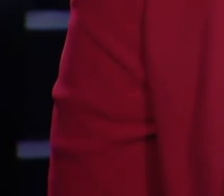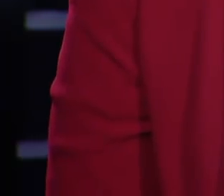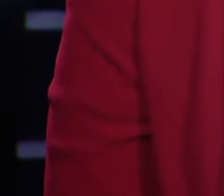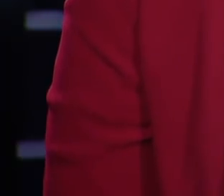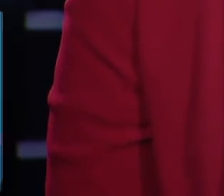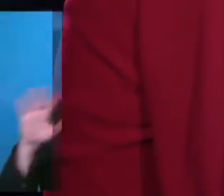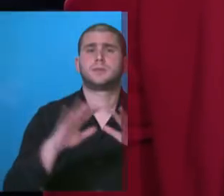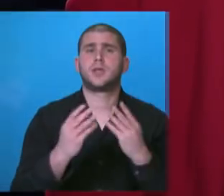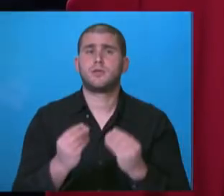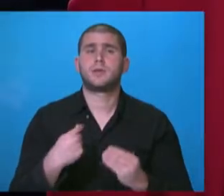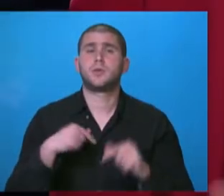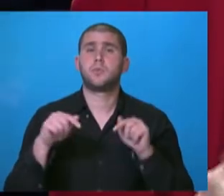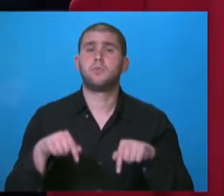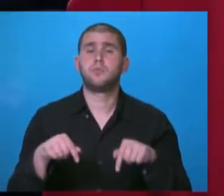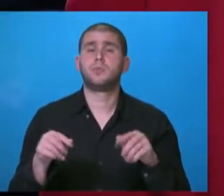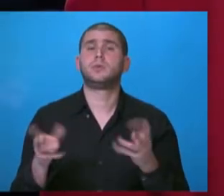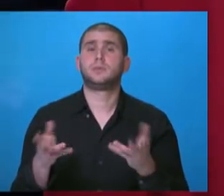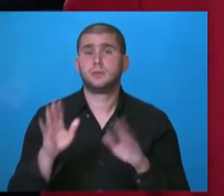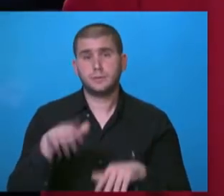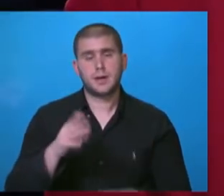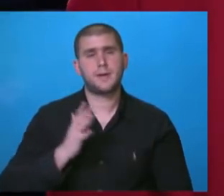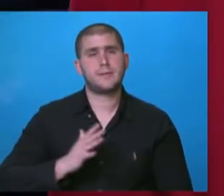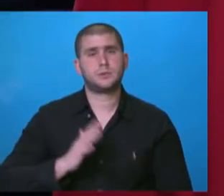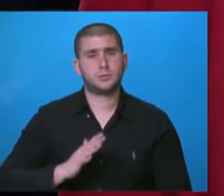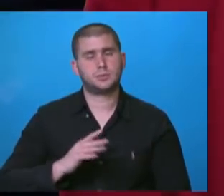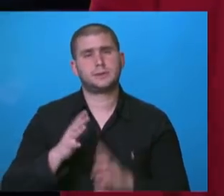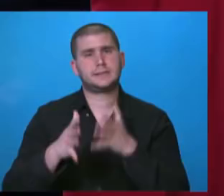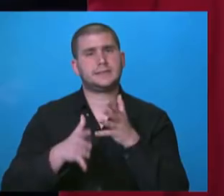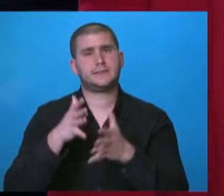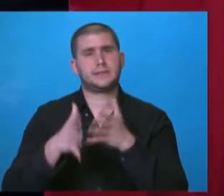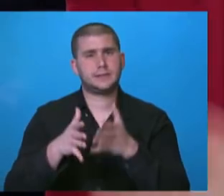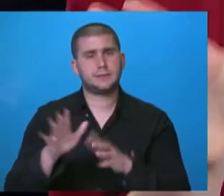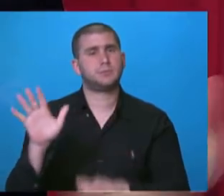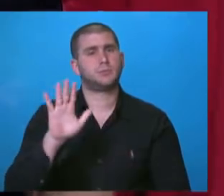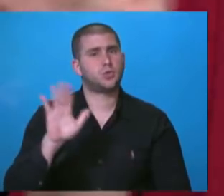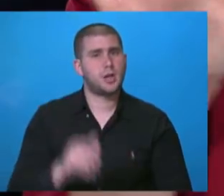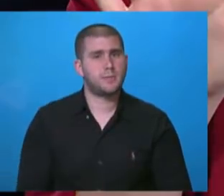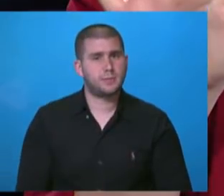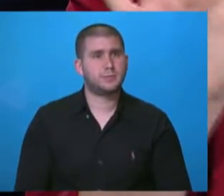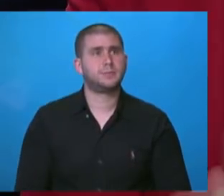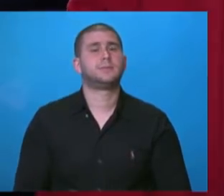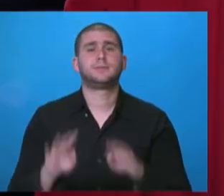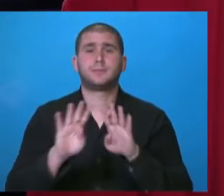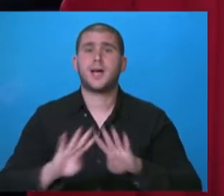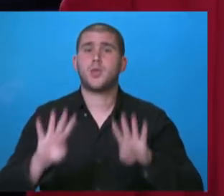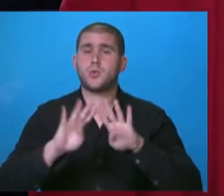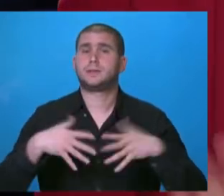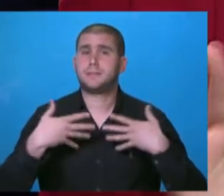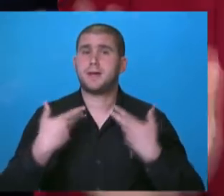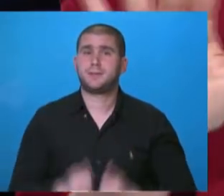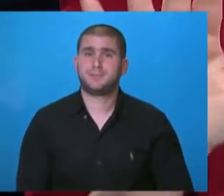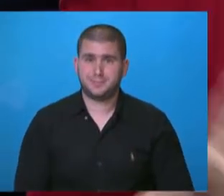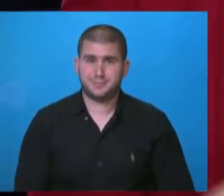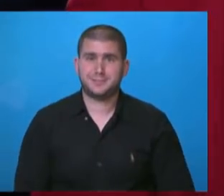לילה טוב, אנחנו כאן, וגם רפאל בוסידן שעל שפת הסימנים. שלום לך, חג שמח.